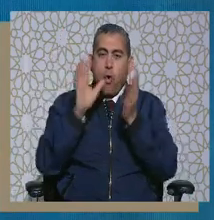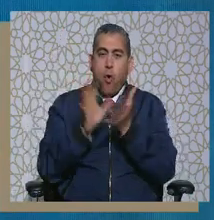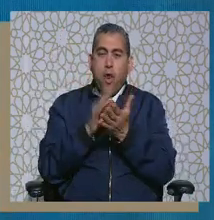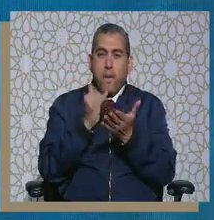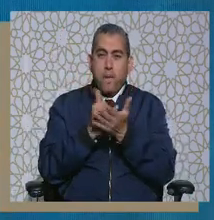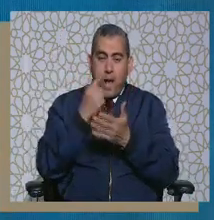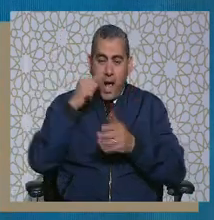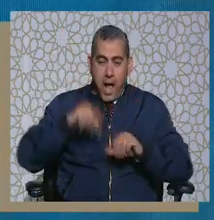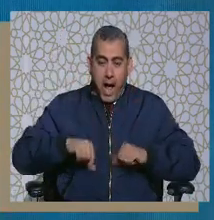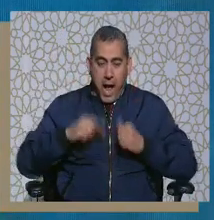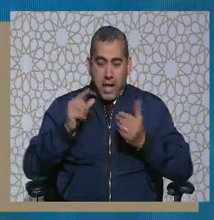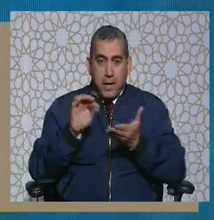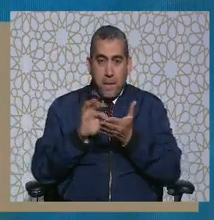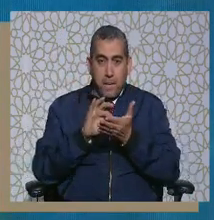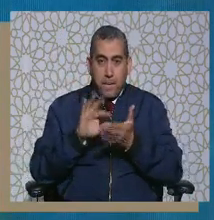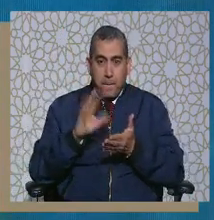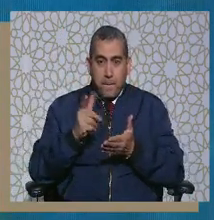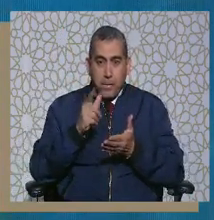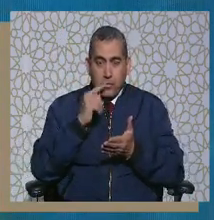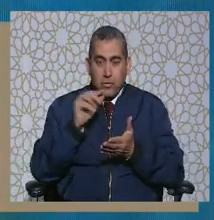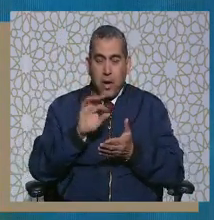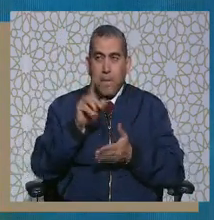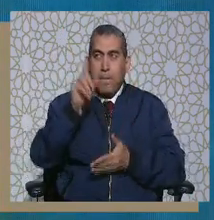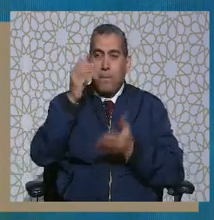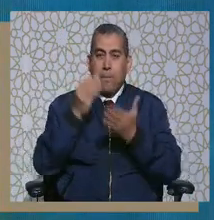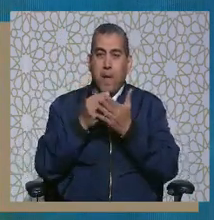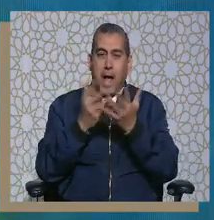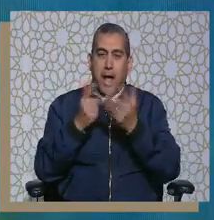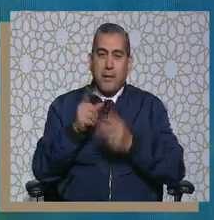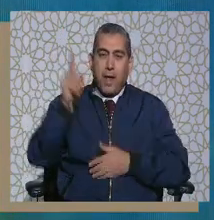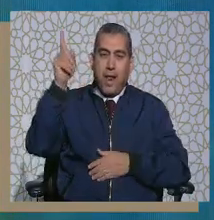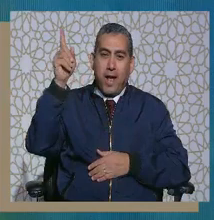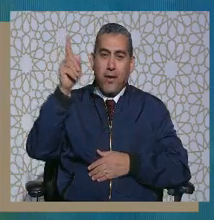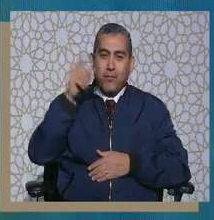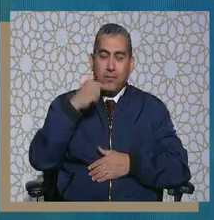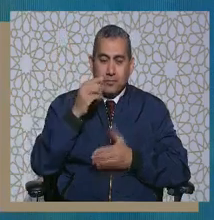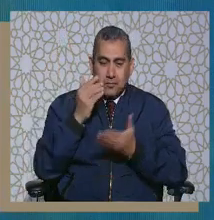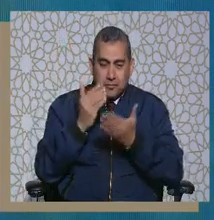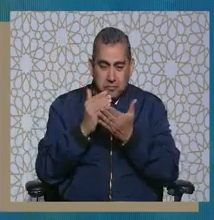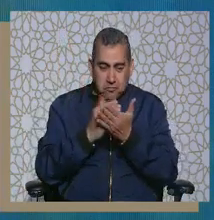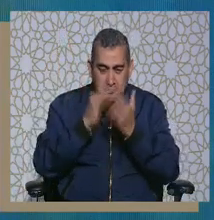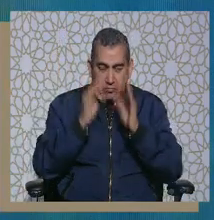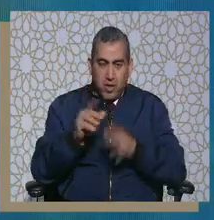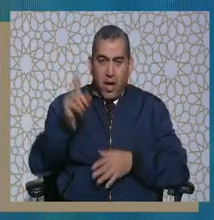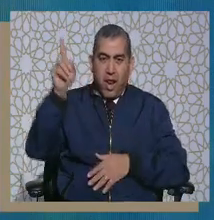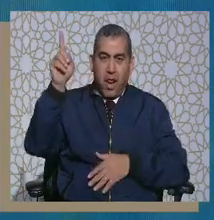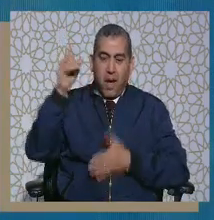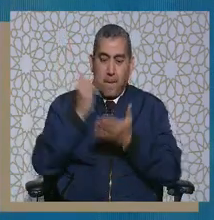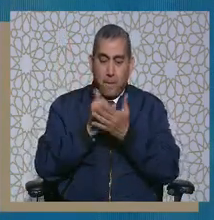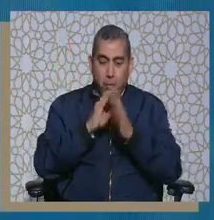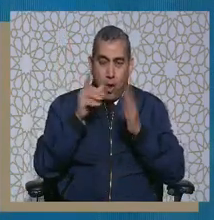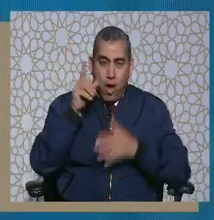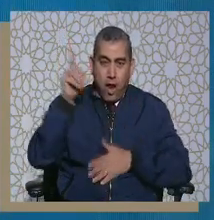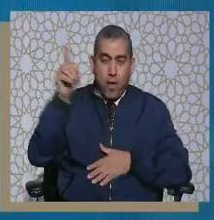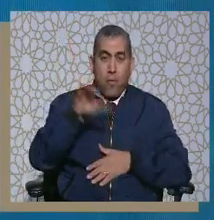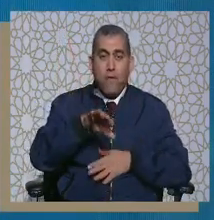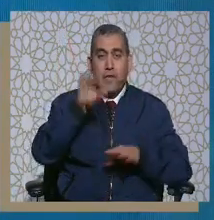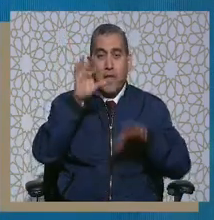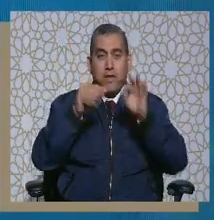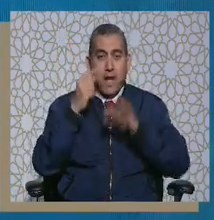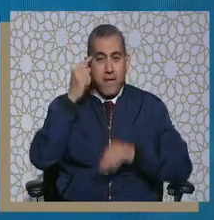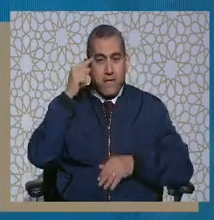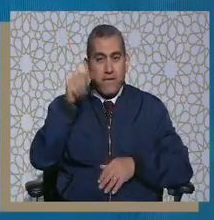في حياته بقدر بتدبير بعض الناس بيفهموا